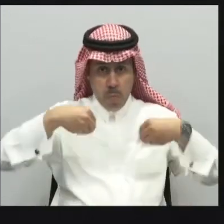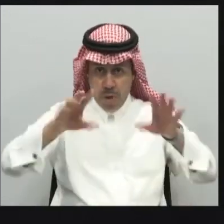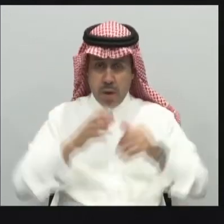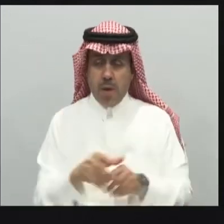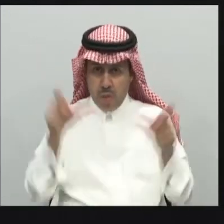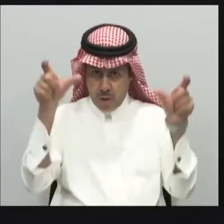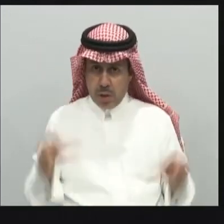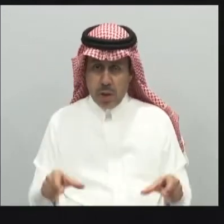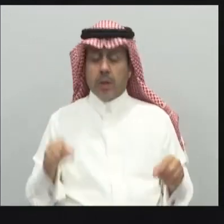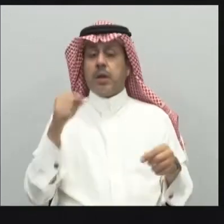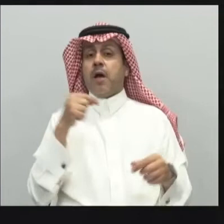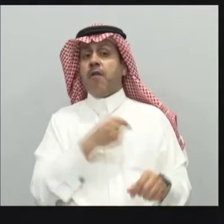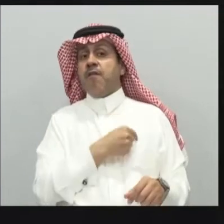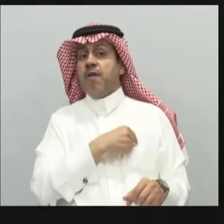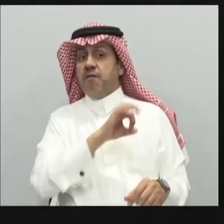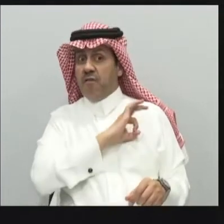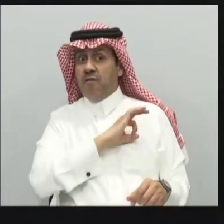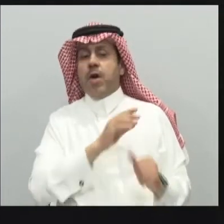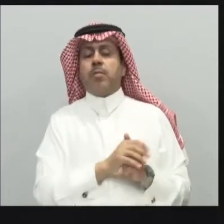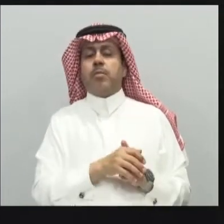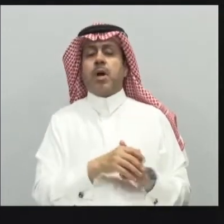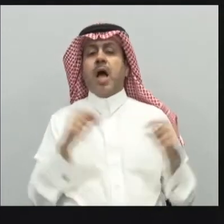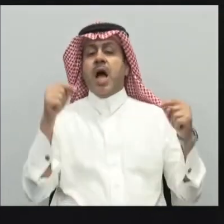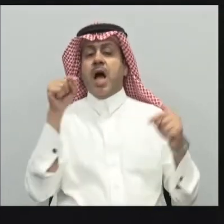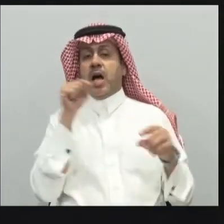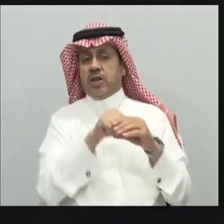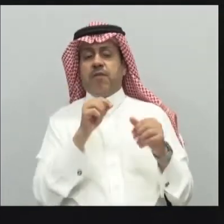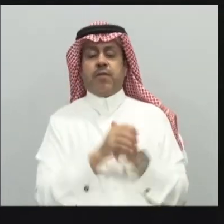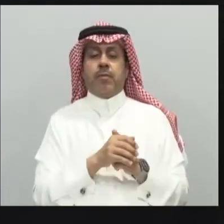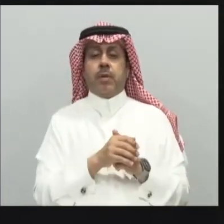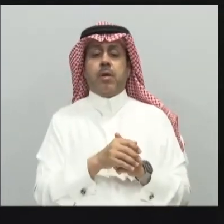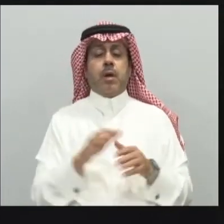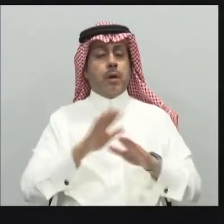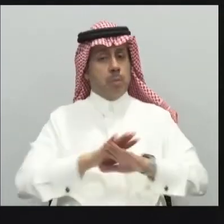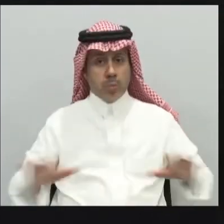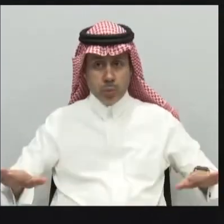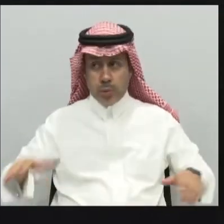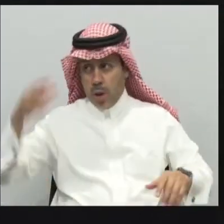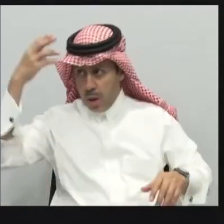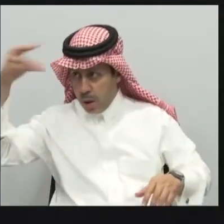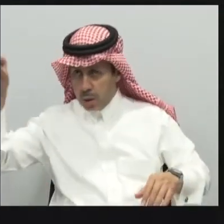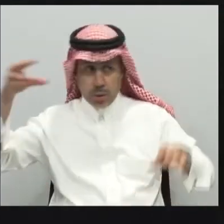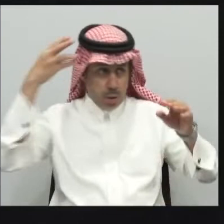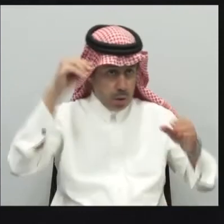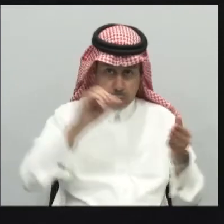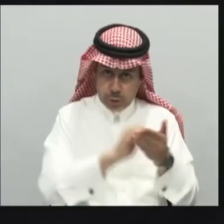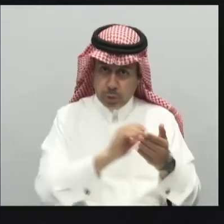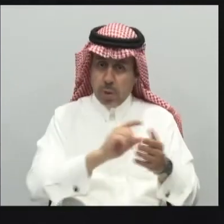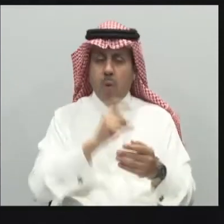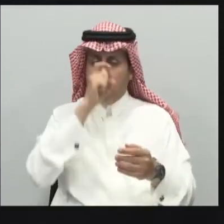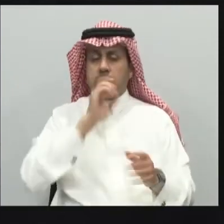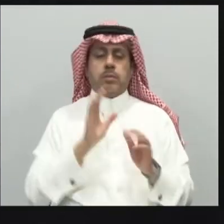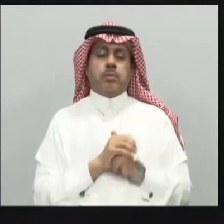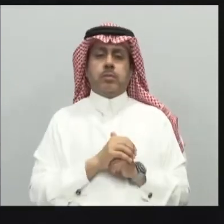في سلعته او في بيعه فاذا ترى يا على هذا الشرط وقبله احدهما فانه يكون شرطا لازما